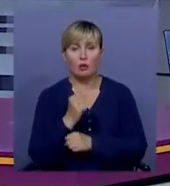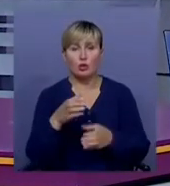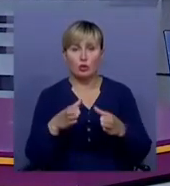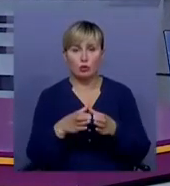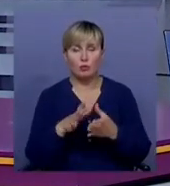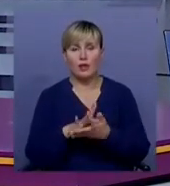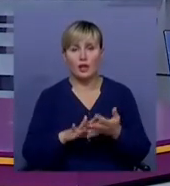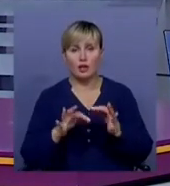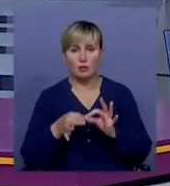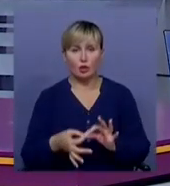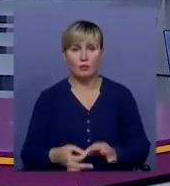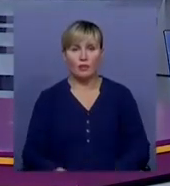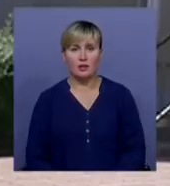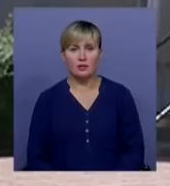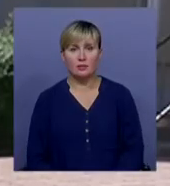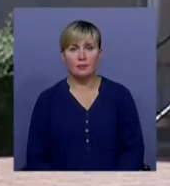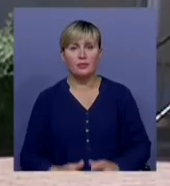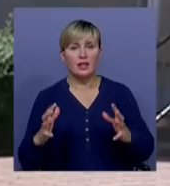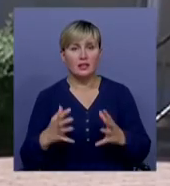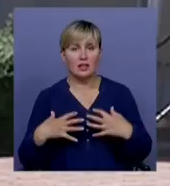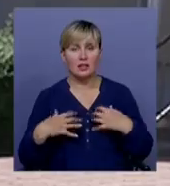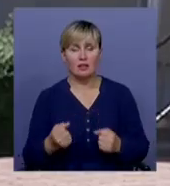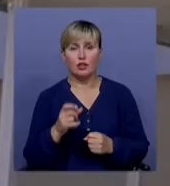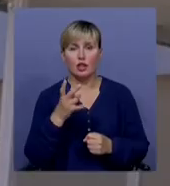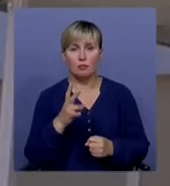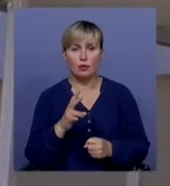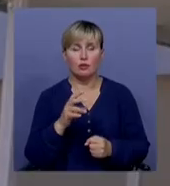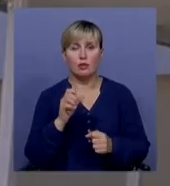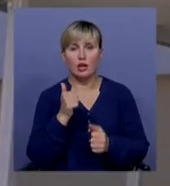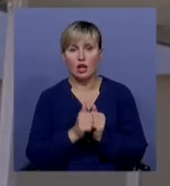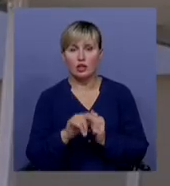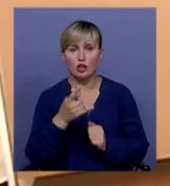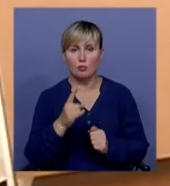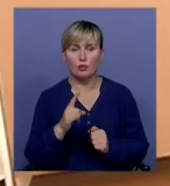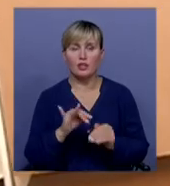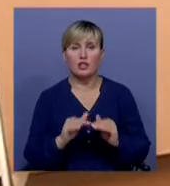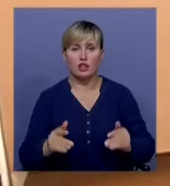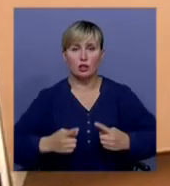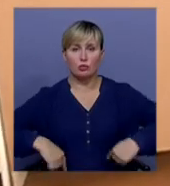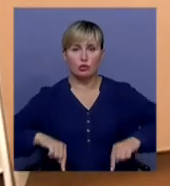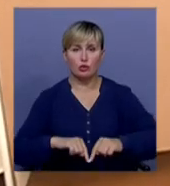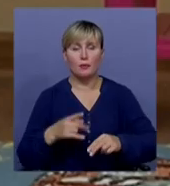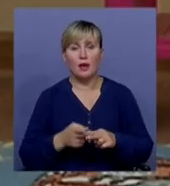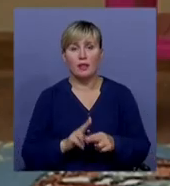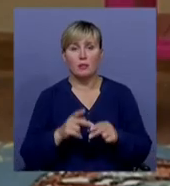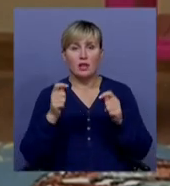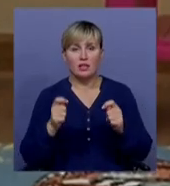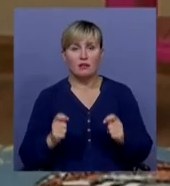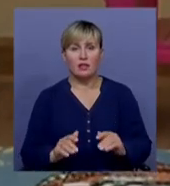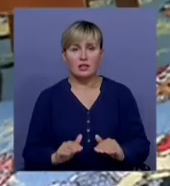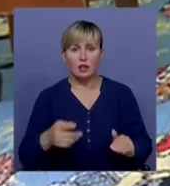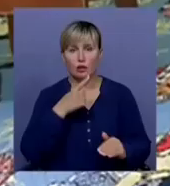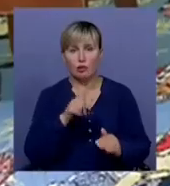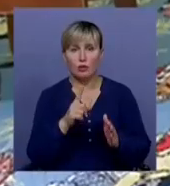отправилась Айдана Нураш. Сохранить здоровье ребенка – задача каждого родителя и детских учреждений. Поэтому заведующая детсада